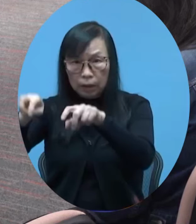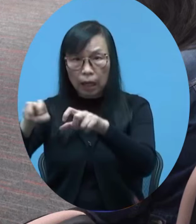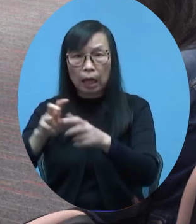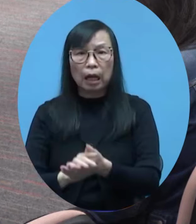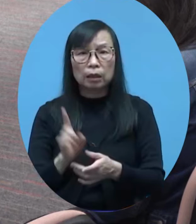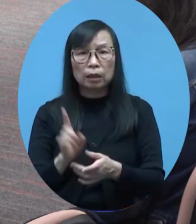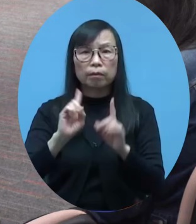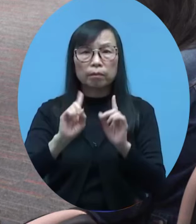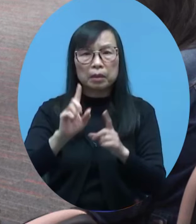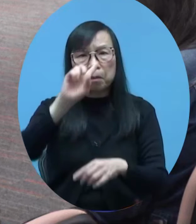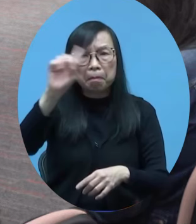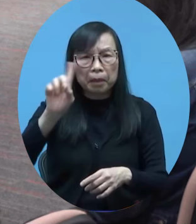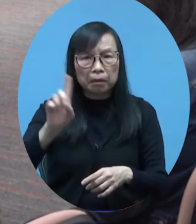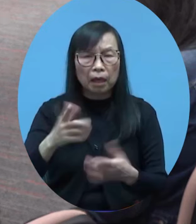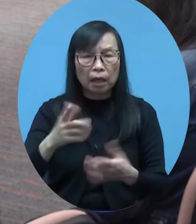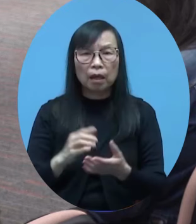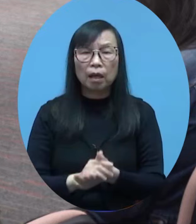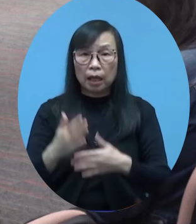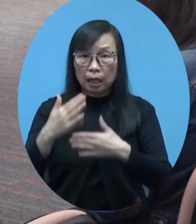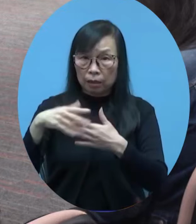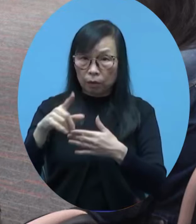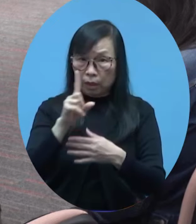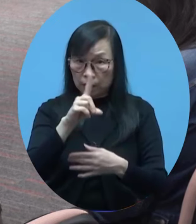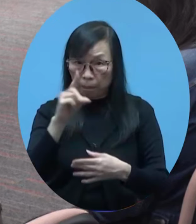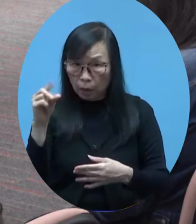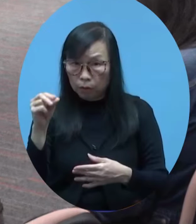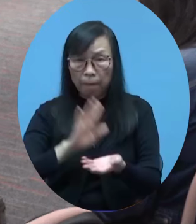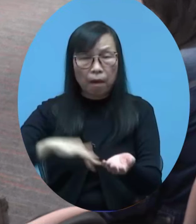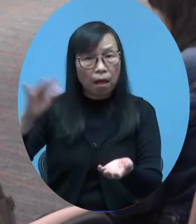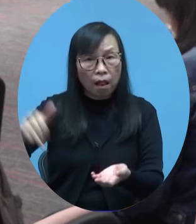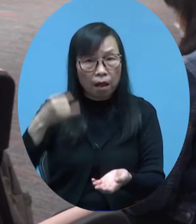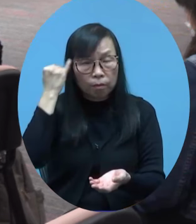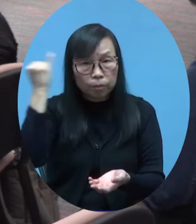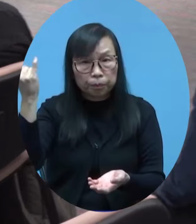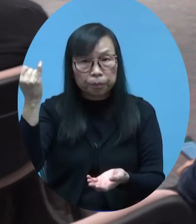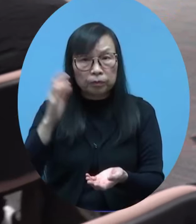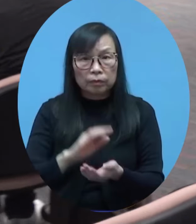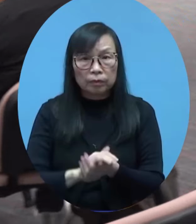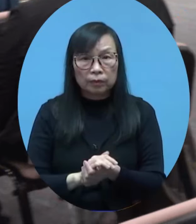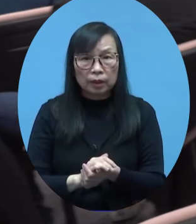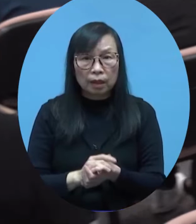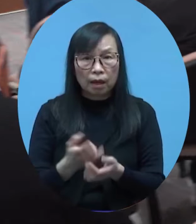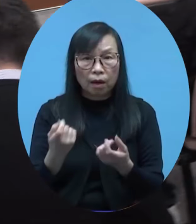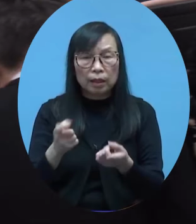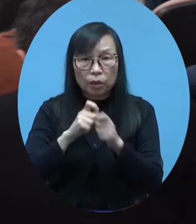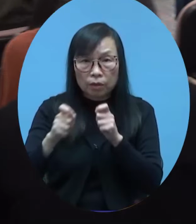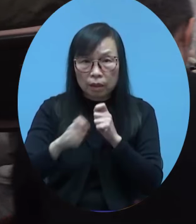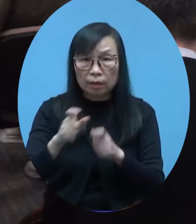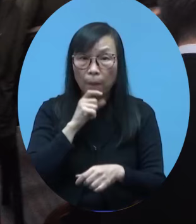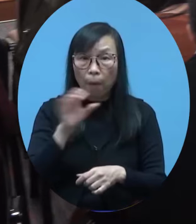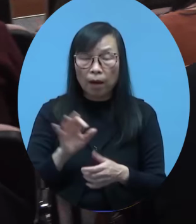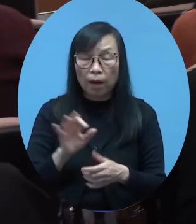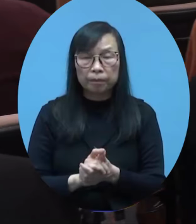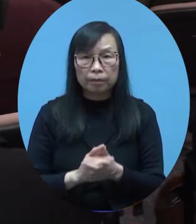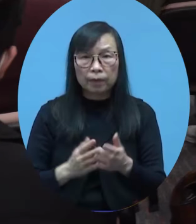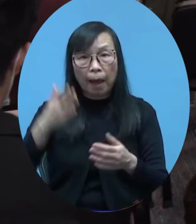題咧？同埋今日嗰19單嘅源頭未明個案有冇少少簡介或者詳情咧？另外榮瑞